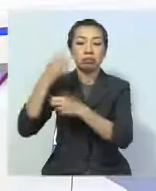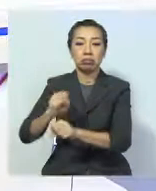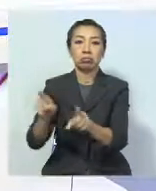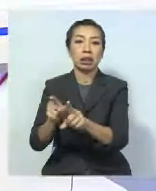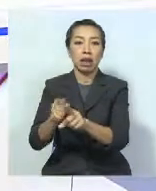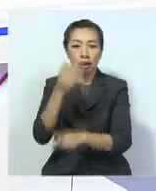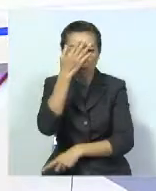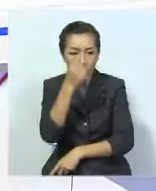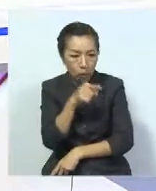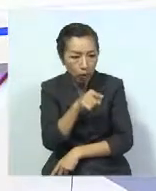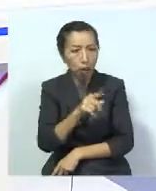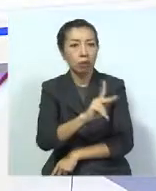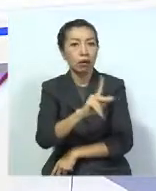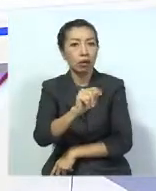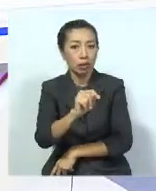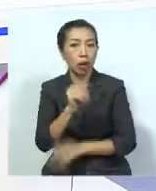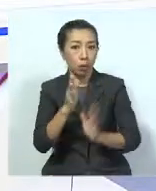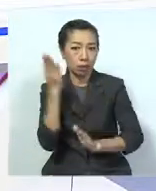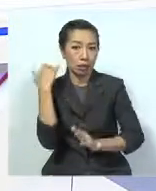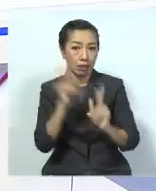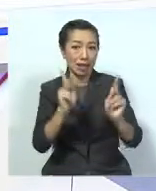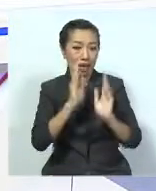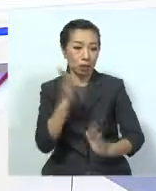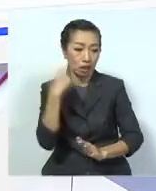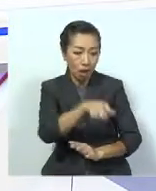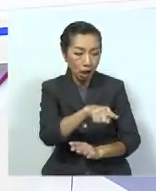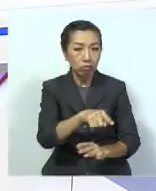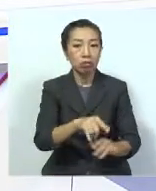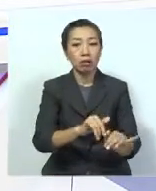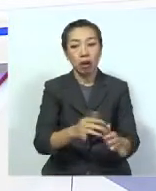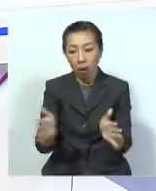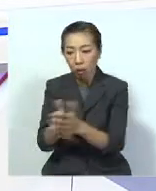นะครับเพราะว่ามาจากฝั่งของกกต.อดีตนะครับอดีตของกรรมการกกต.